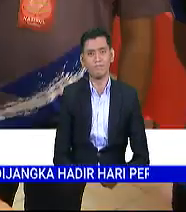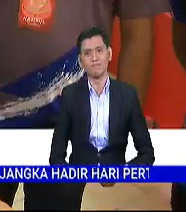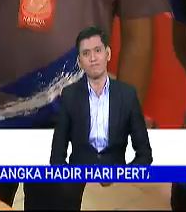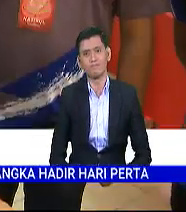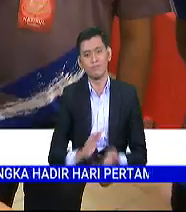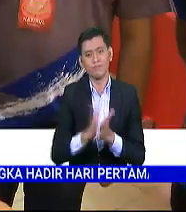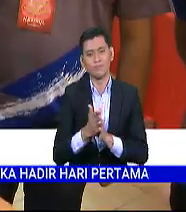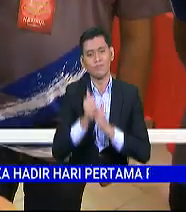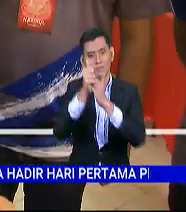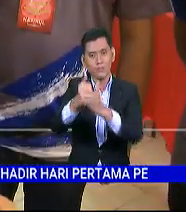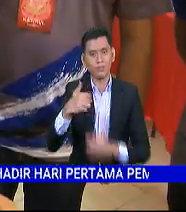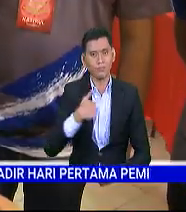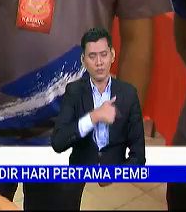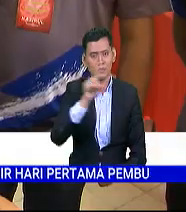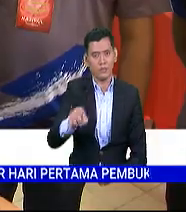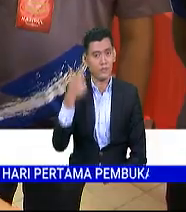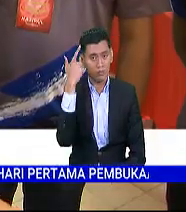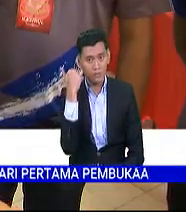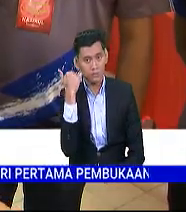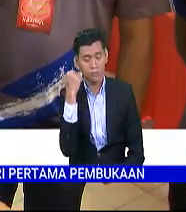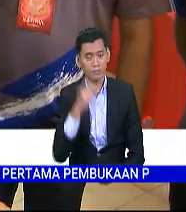Sebagai pemimpin, kita semestinya lah mengetahui